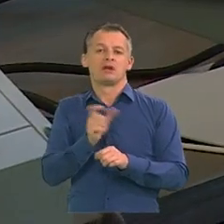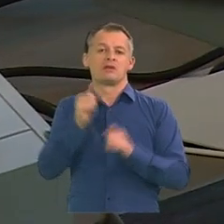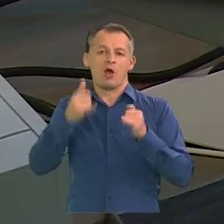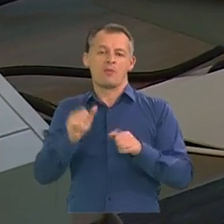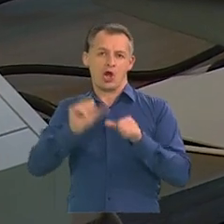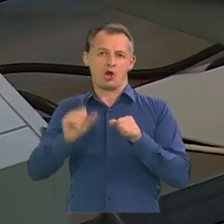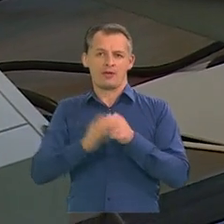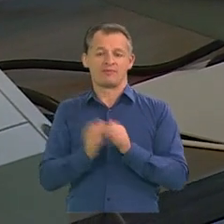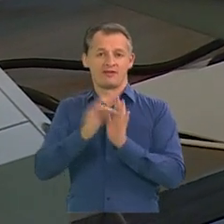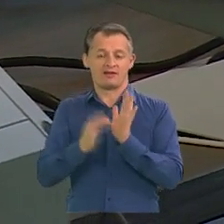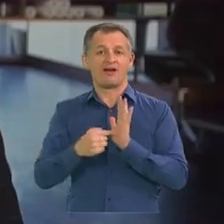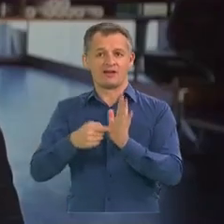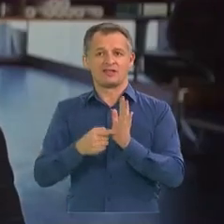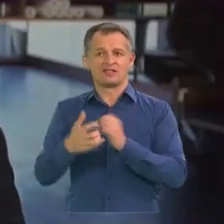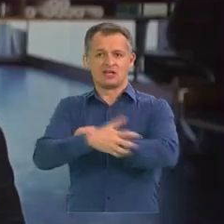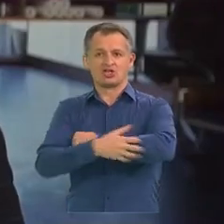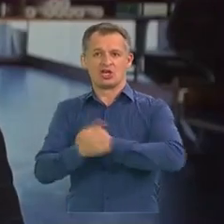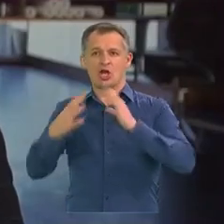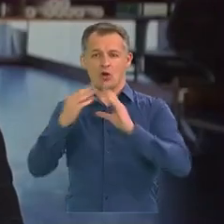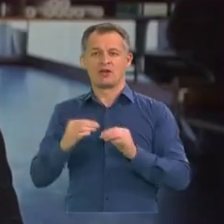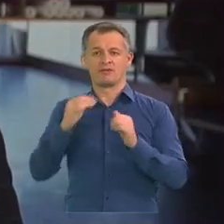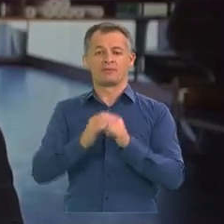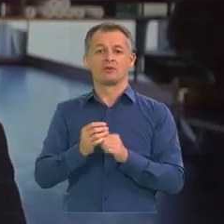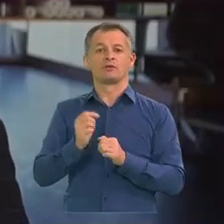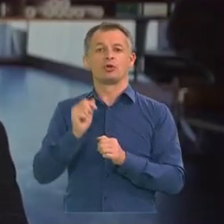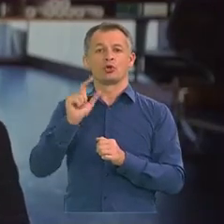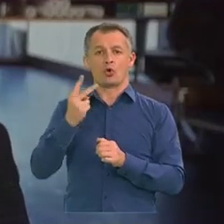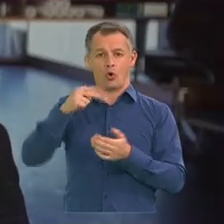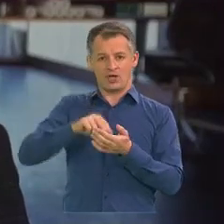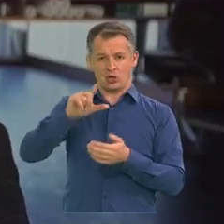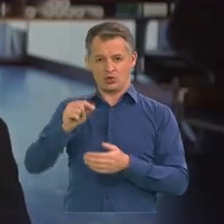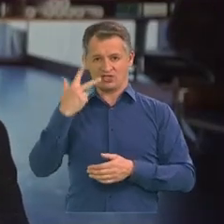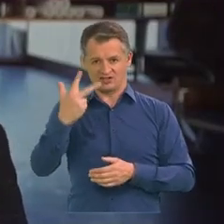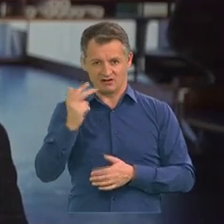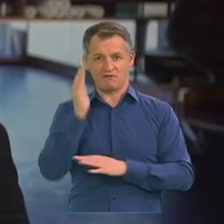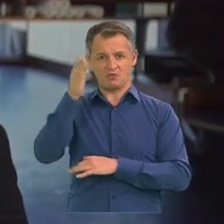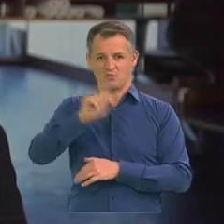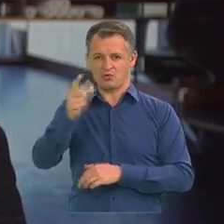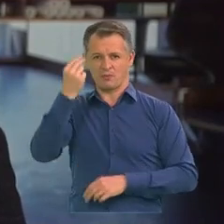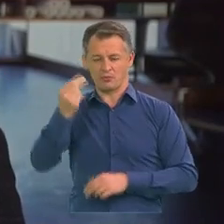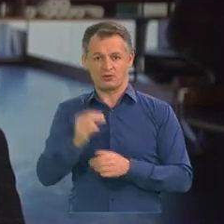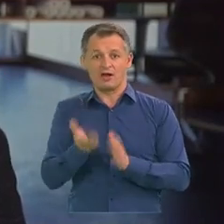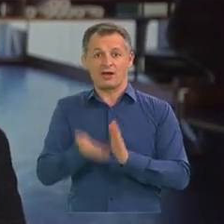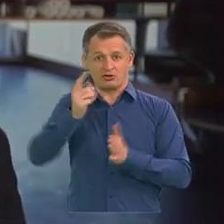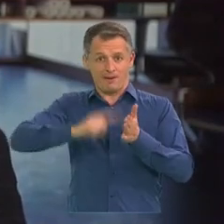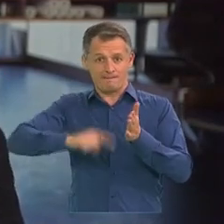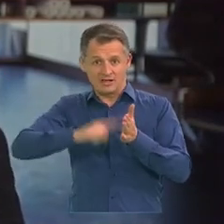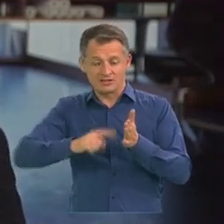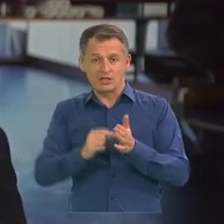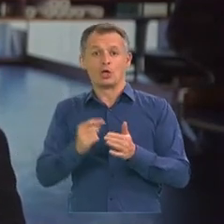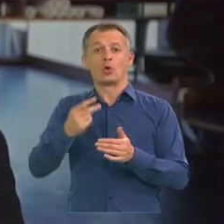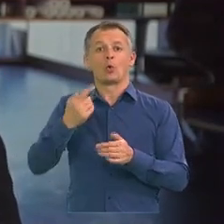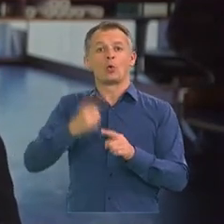dimensiunea sărăciei din România. Perspectivele lui 2023 nu sunt deloc bune. Creșterea pensiilor în medie cu